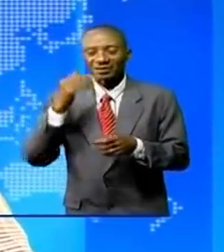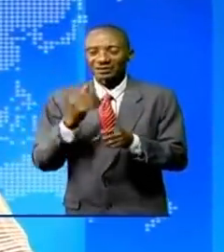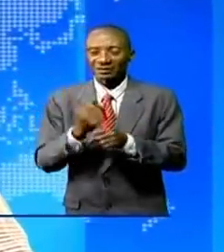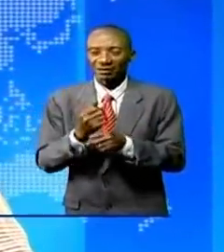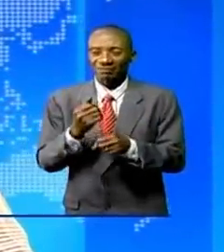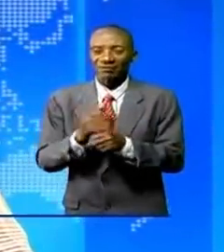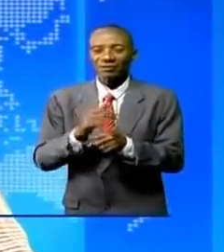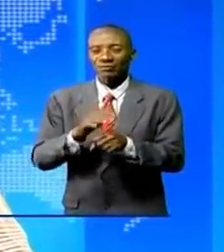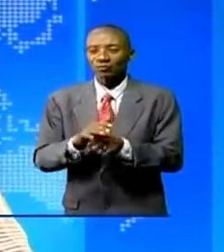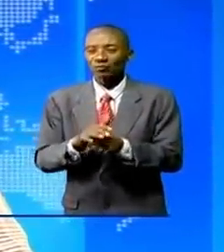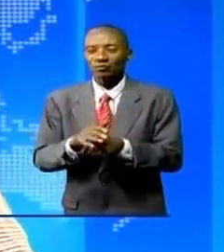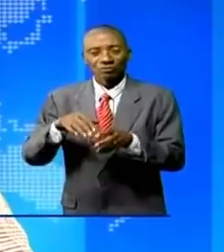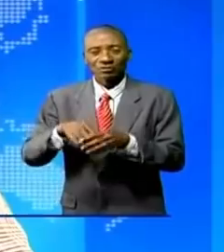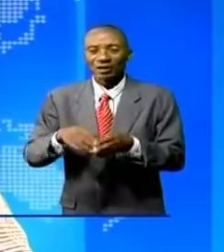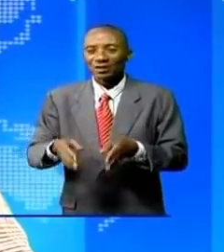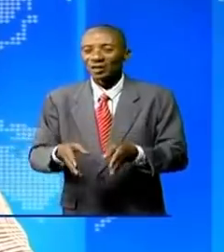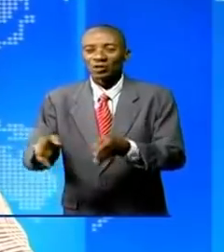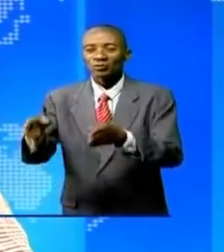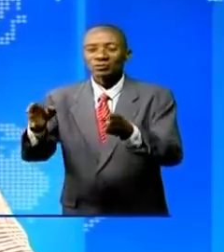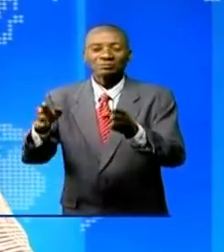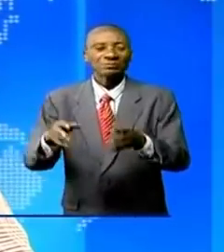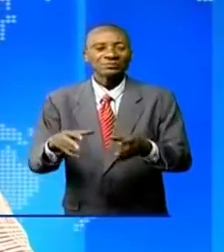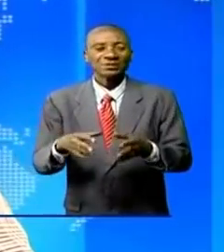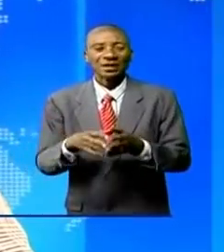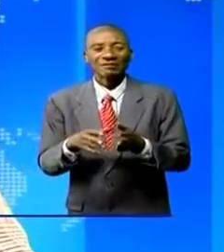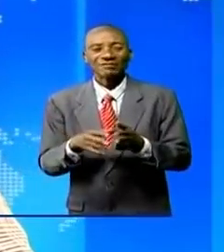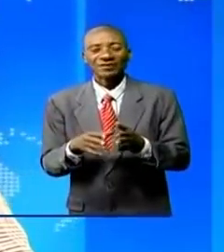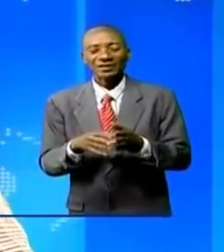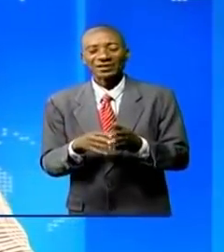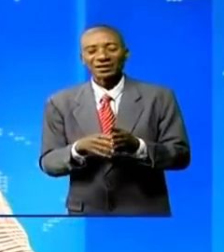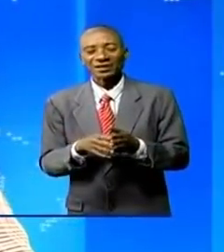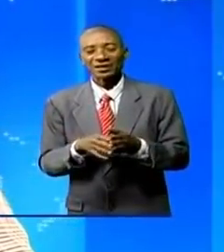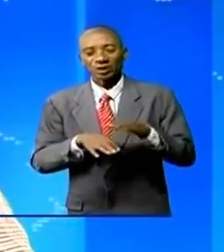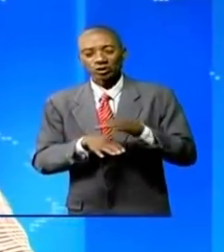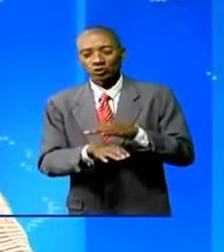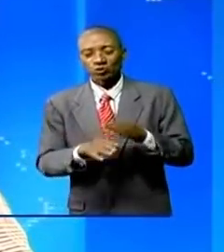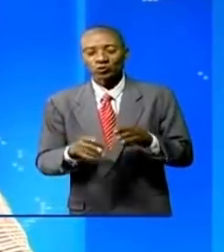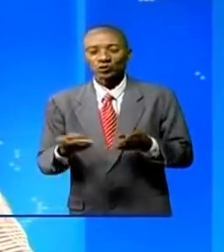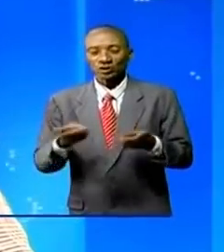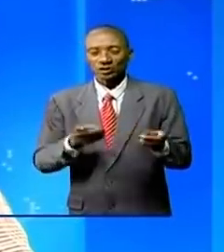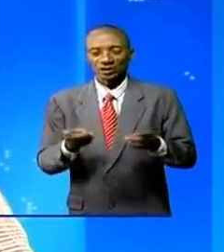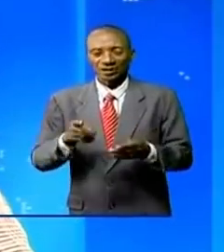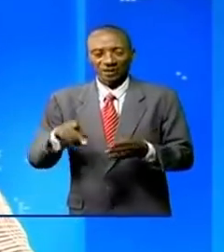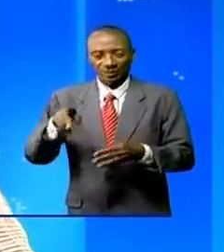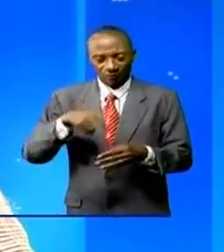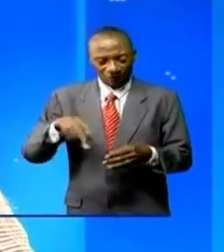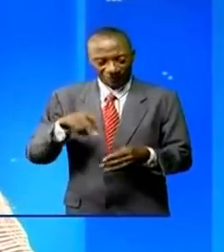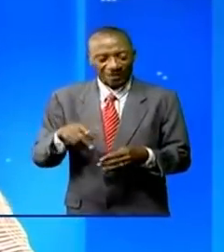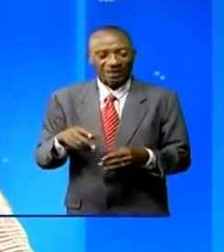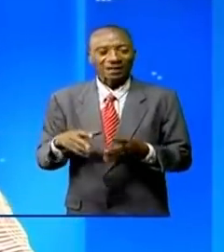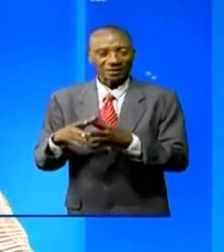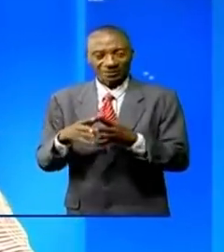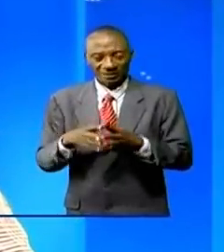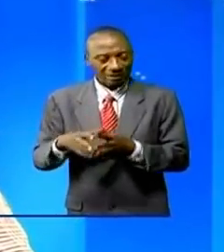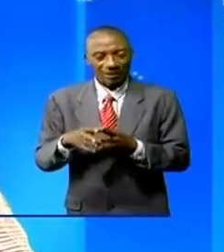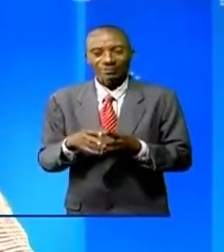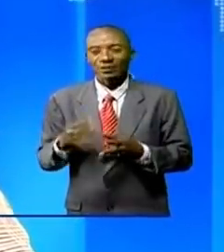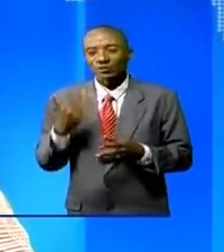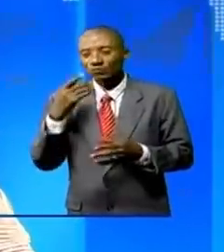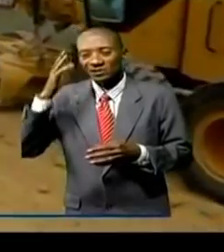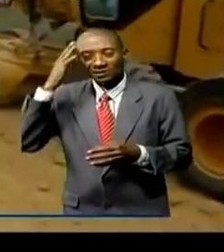compagnie du sous-directeur provincial Anthony Mokele. Un reportage de la RTNC Mangala rendu par Willy